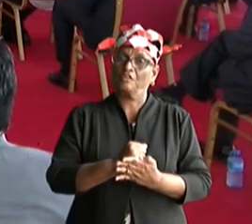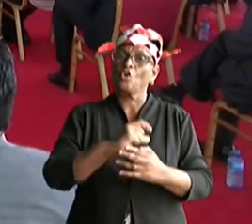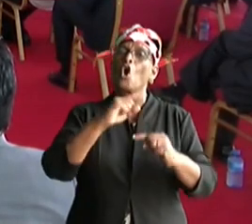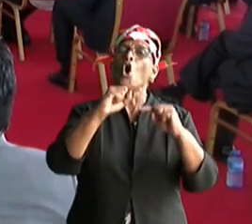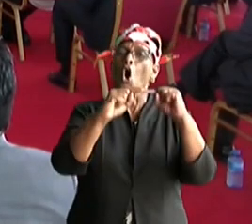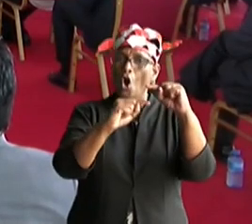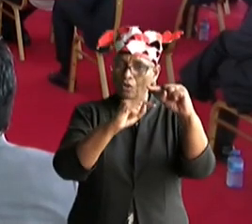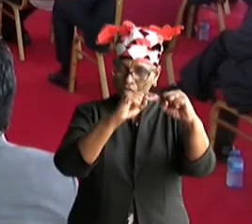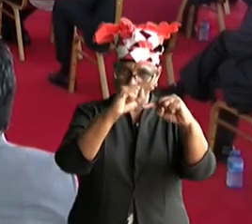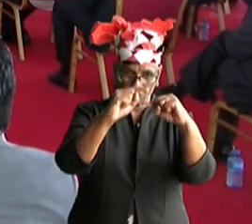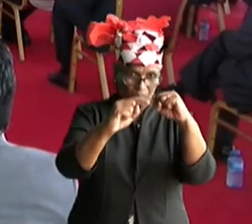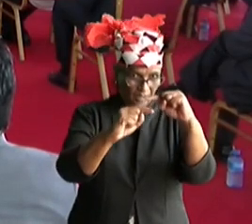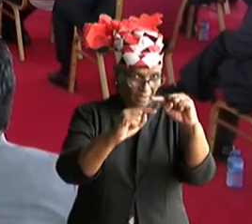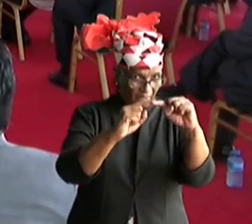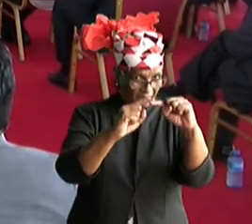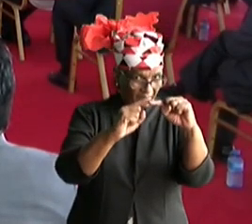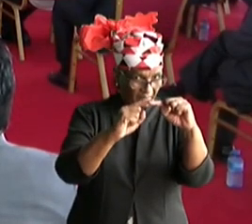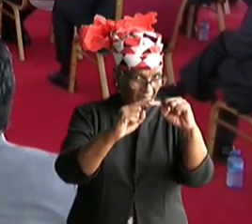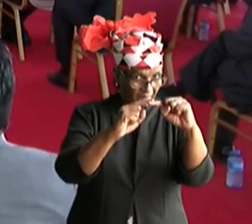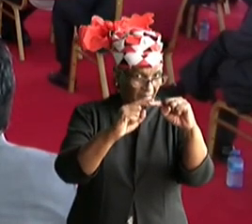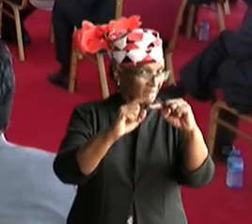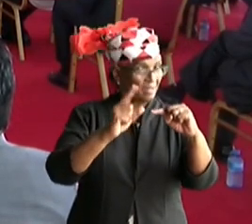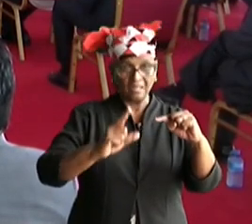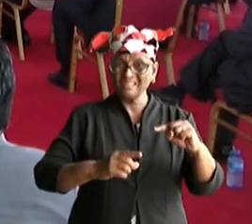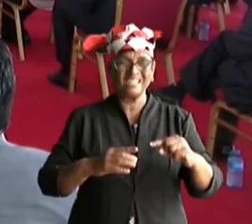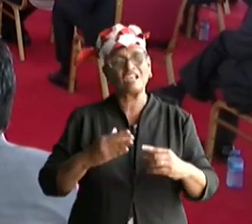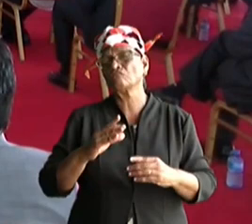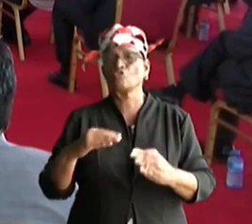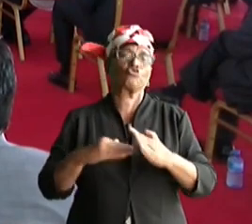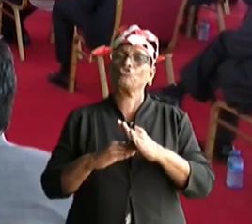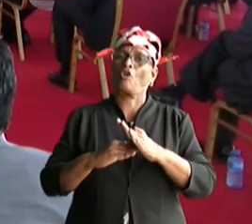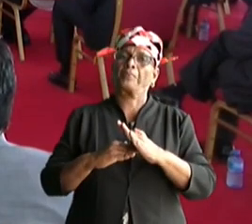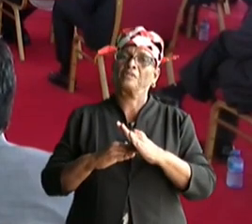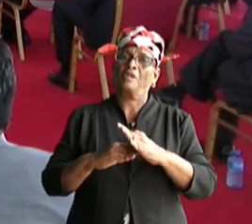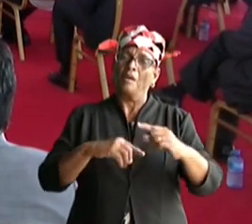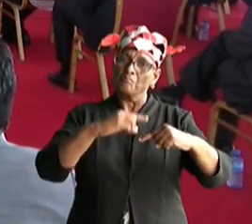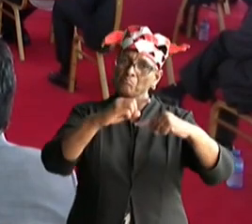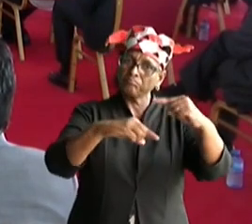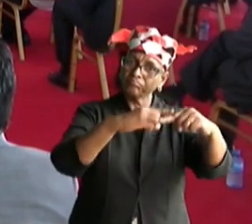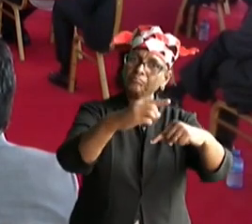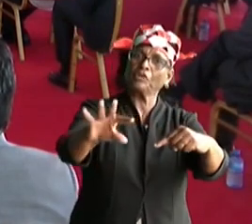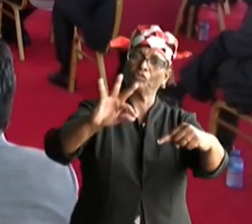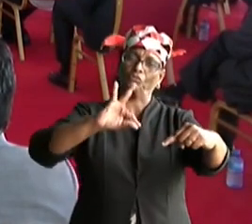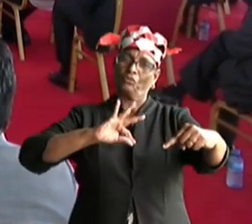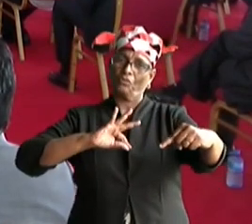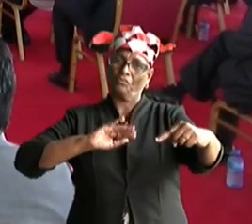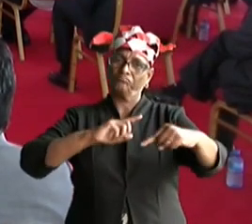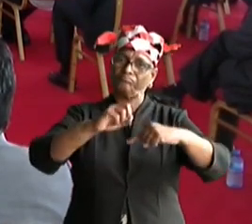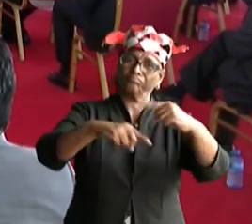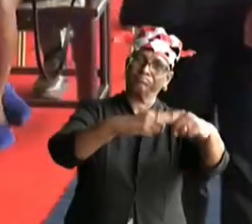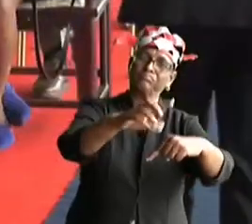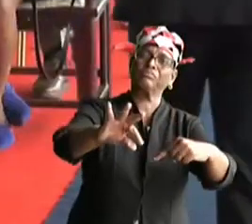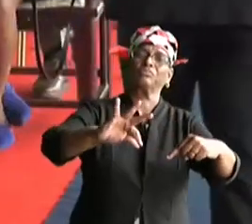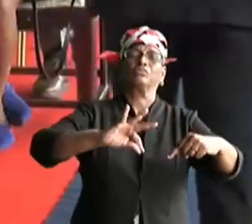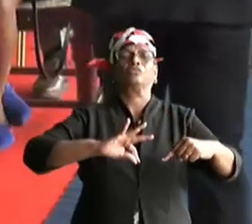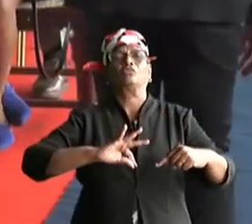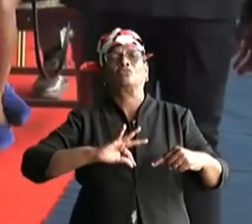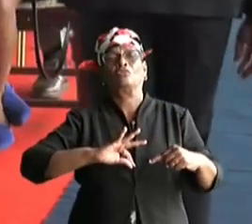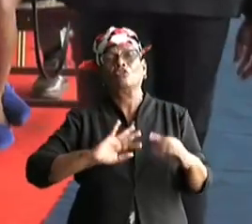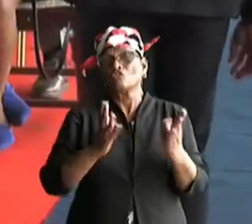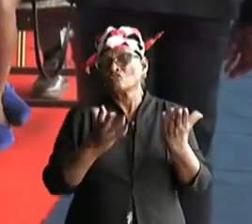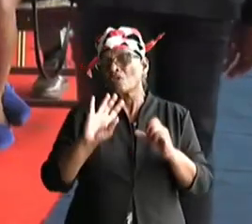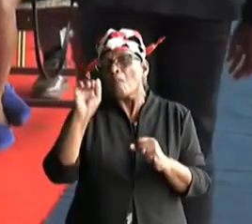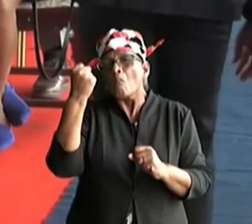is zeker geen proces van opgeven en terugkeren naar het ouderlijk huis. Er zullen zeker